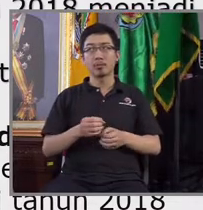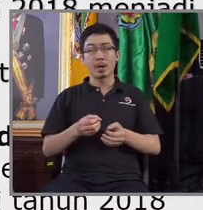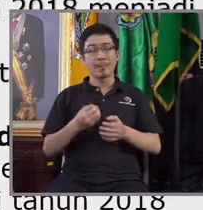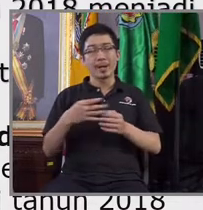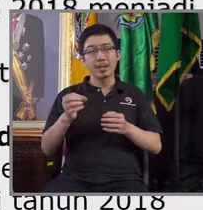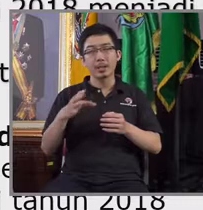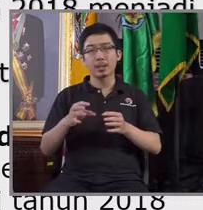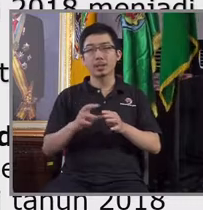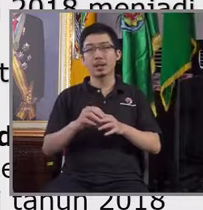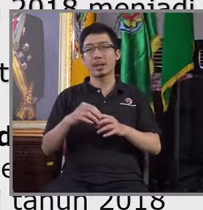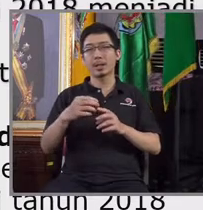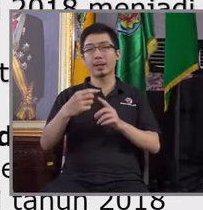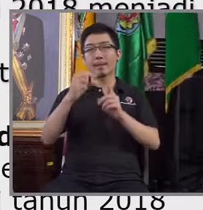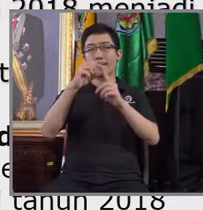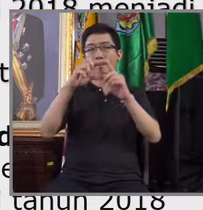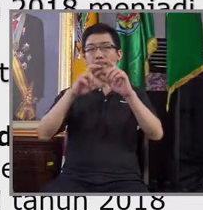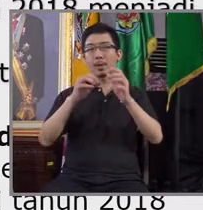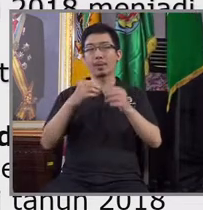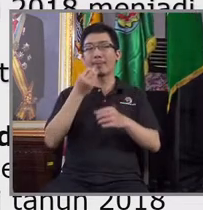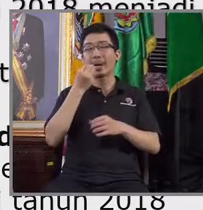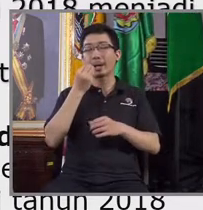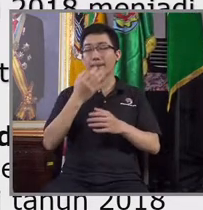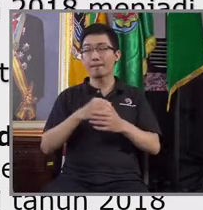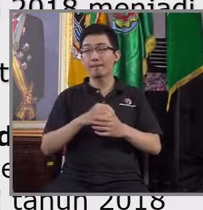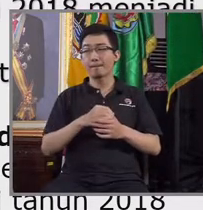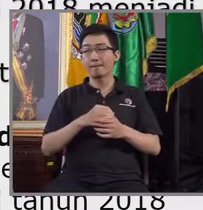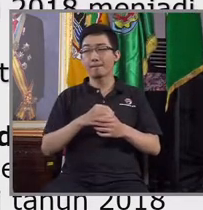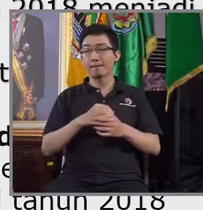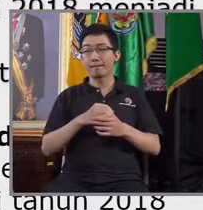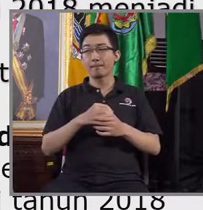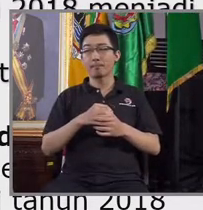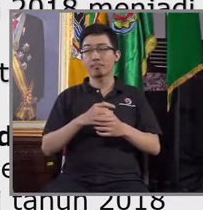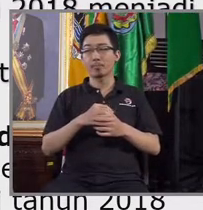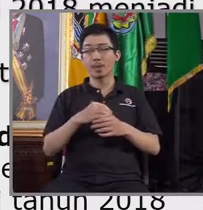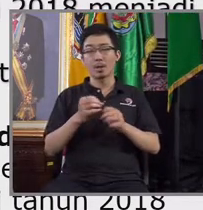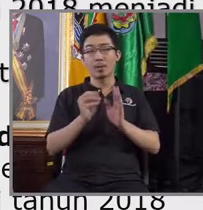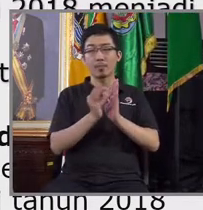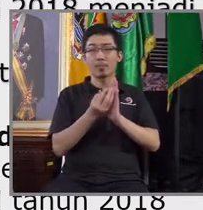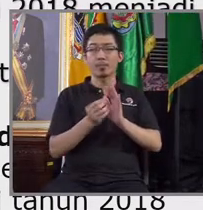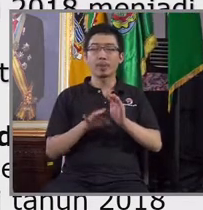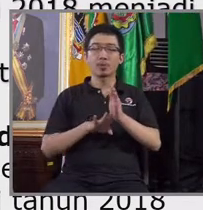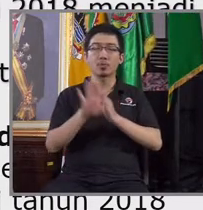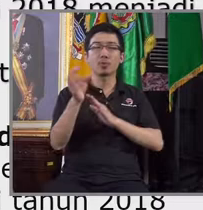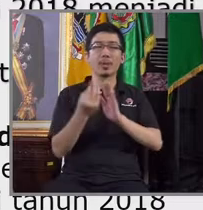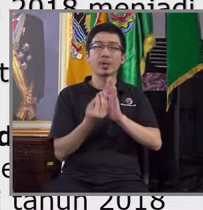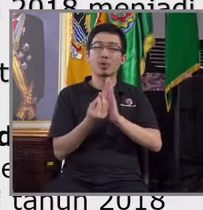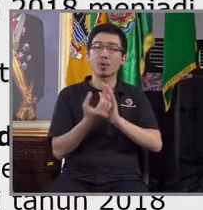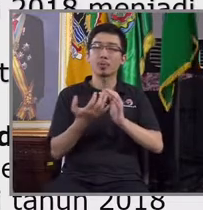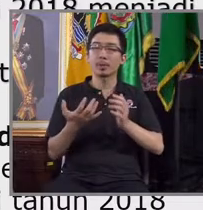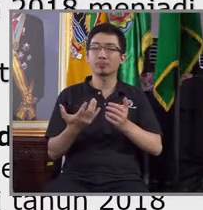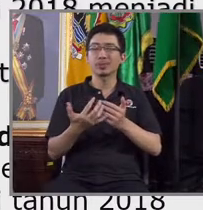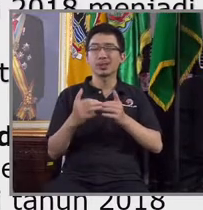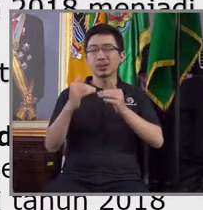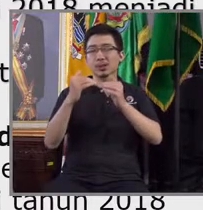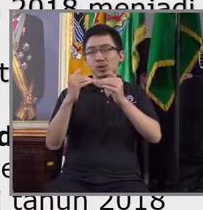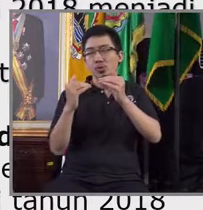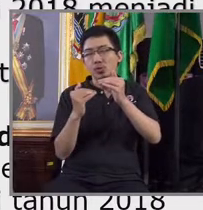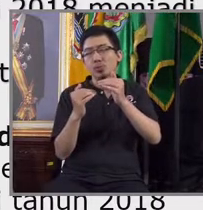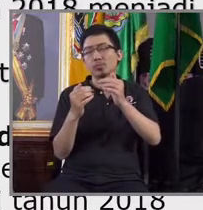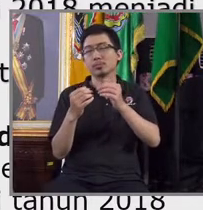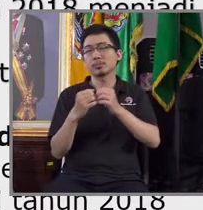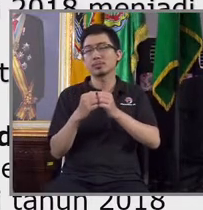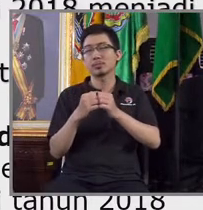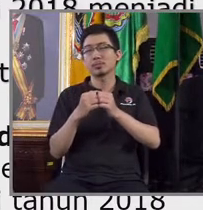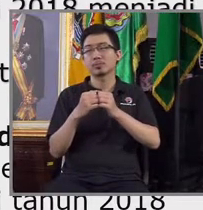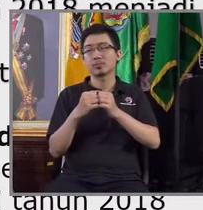jagung dan kedelai yaitu pertumbuhan ekonomi tahun 2019 Mengalami penurunan yaitu